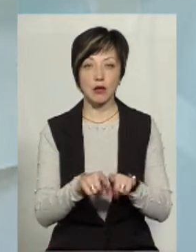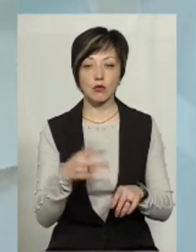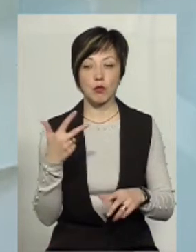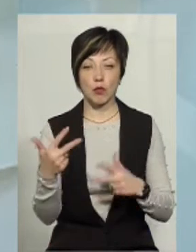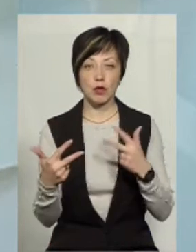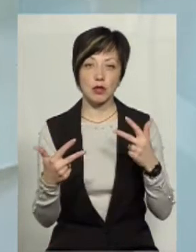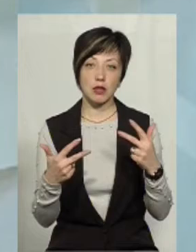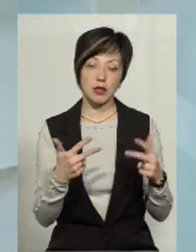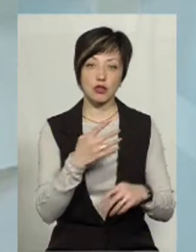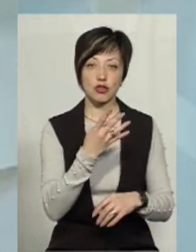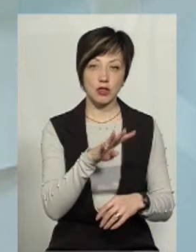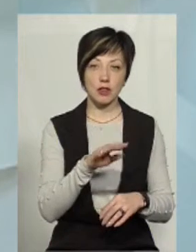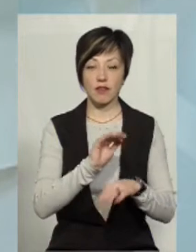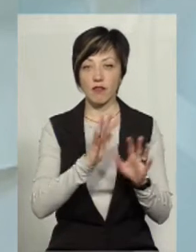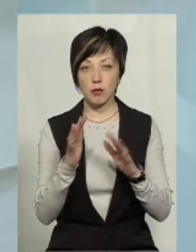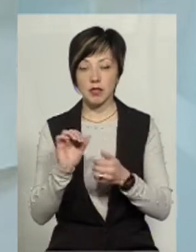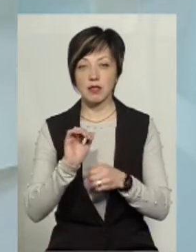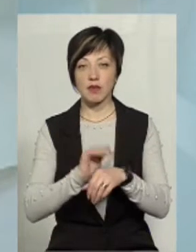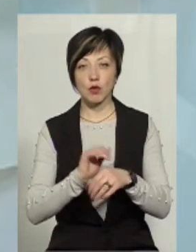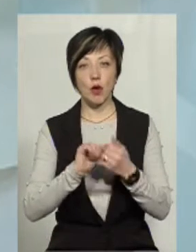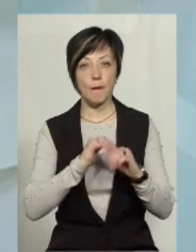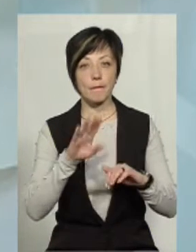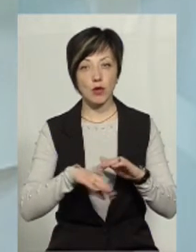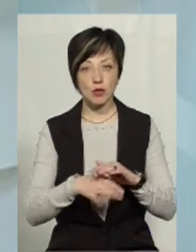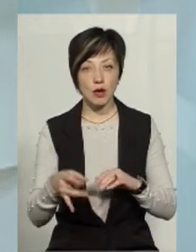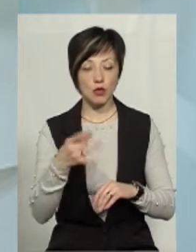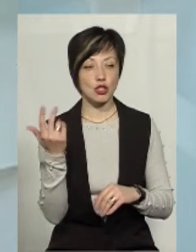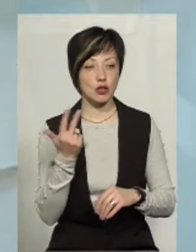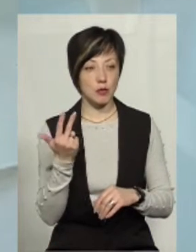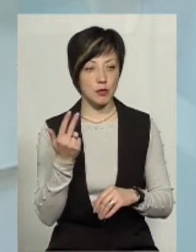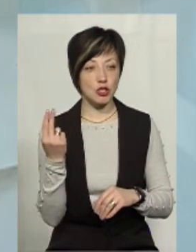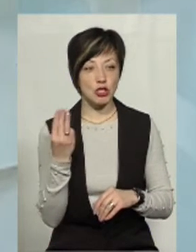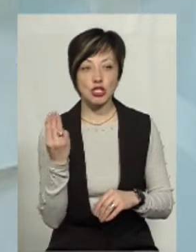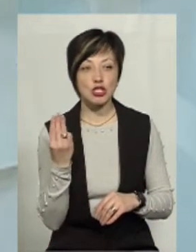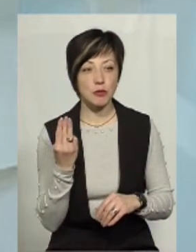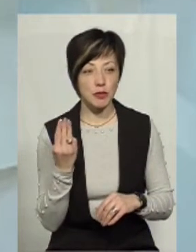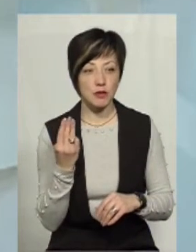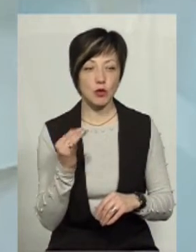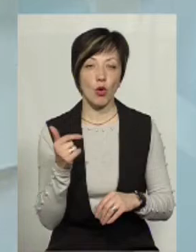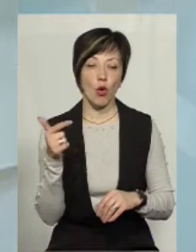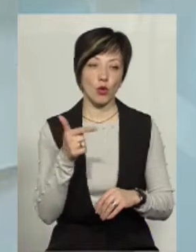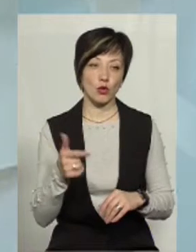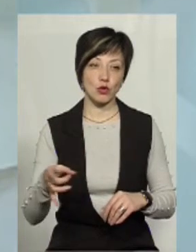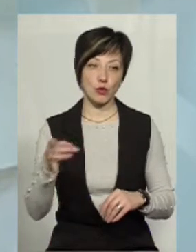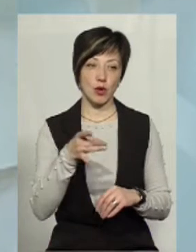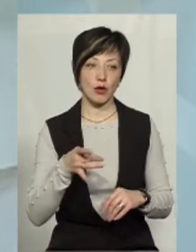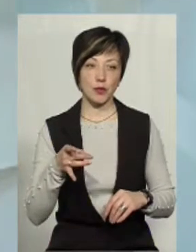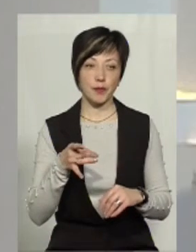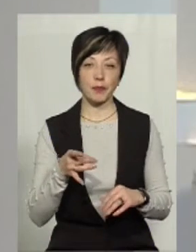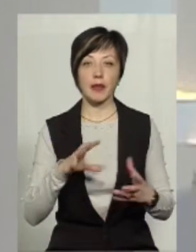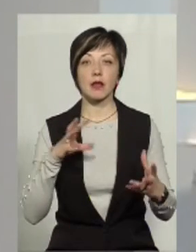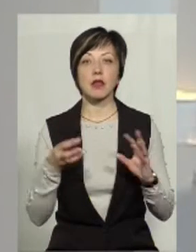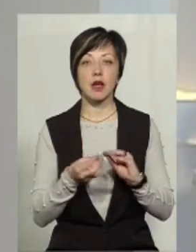по 3-4 випадки було зафіксовано в Кам'янець-Подільському районі, Шепетівському та Городоцькому районі. А